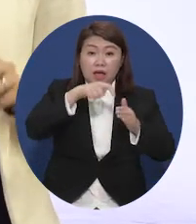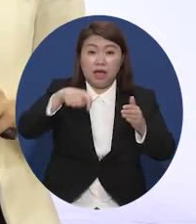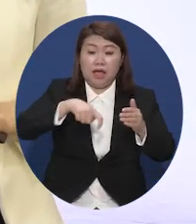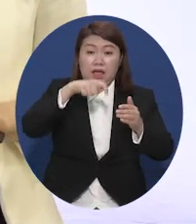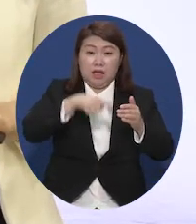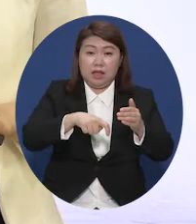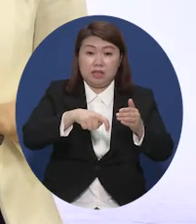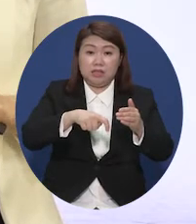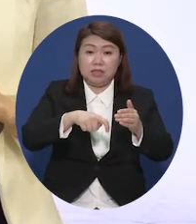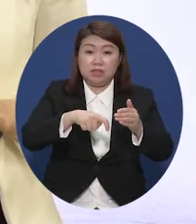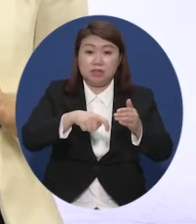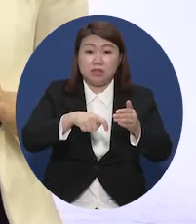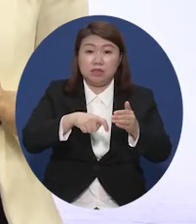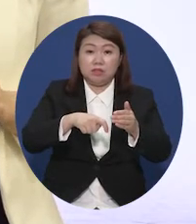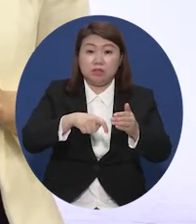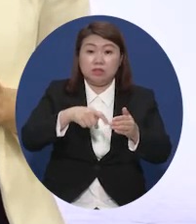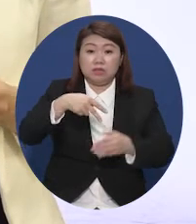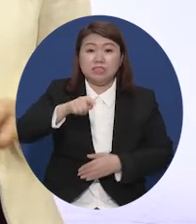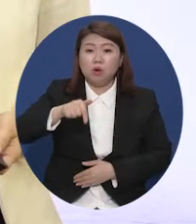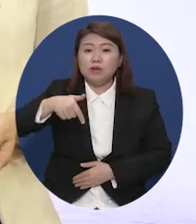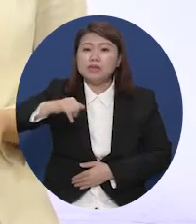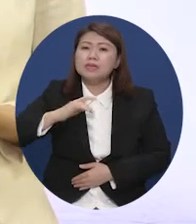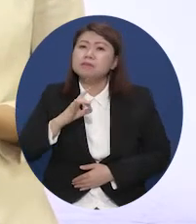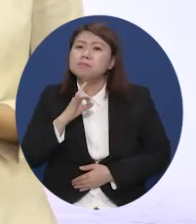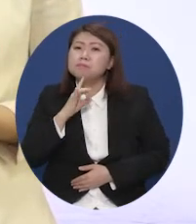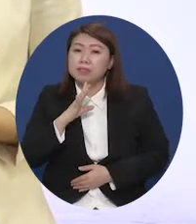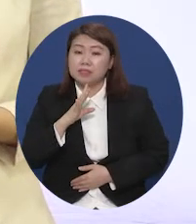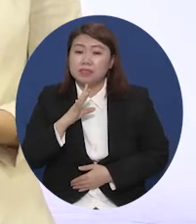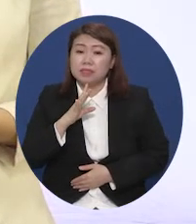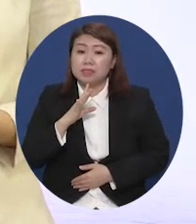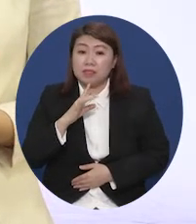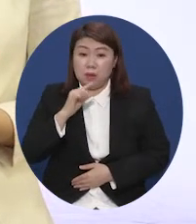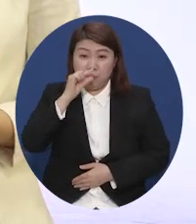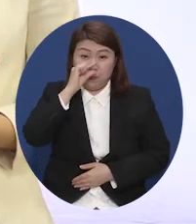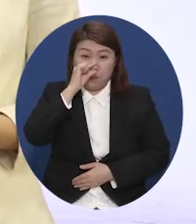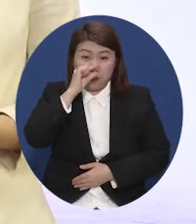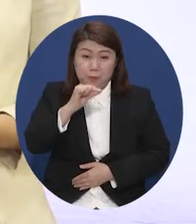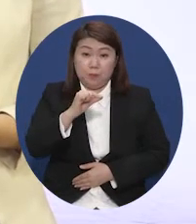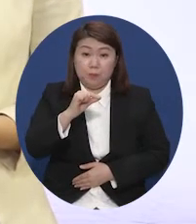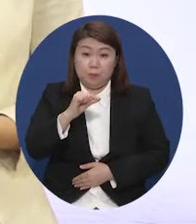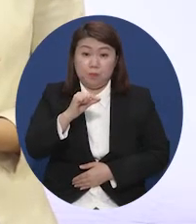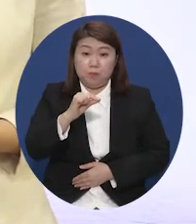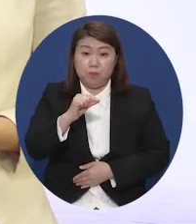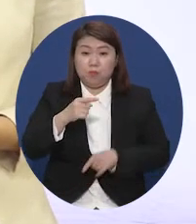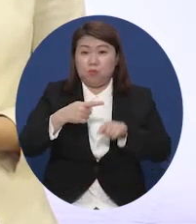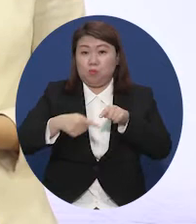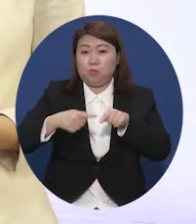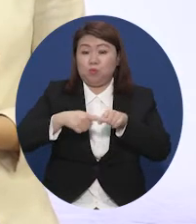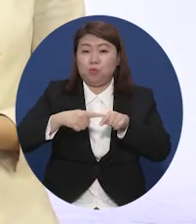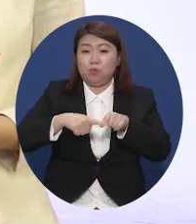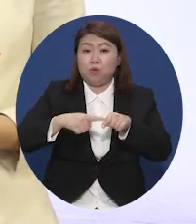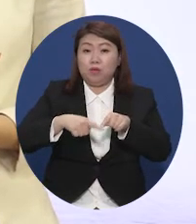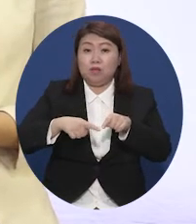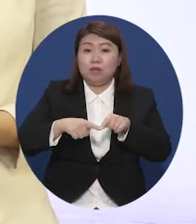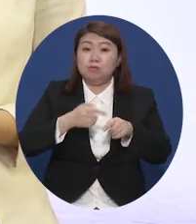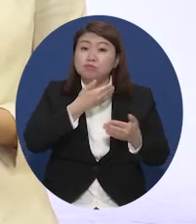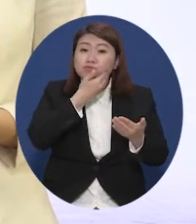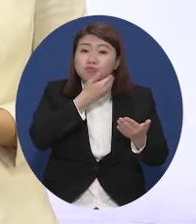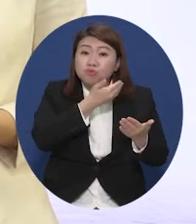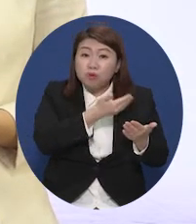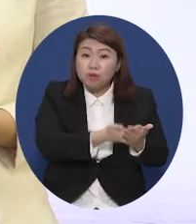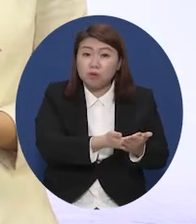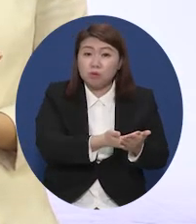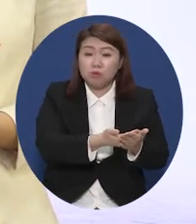문명에는 석기만이 존재했습니다 금속이 없었기 때문에 조금 더 날카롭고 또 강하게 쓸 수 있었던 흑요석이 굉장히 귀했고요